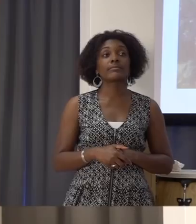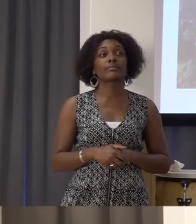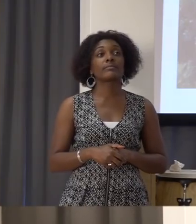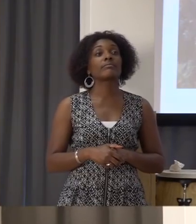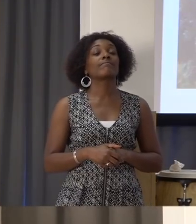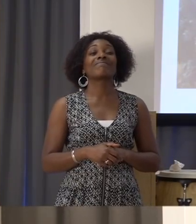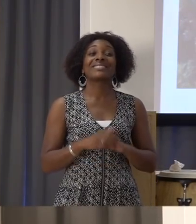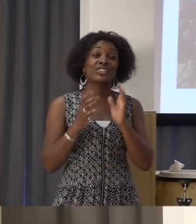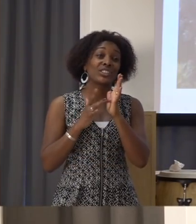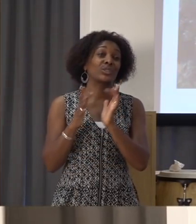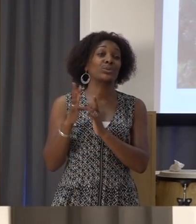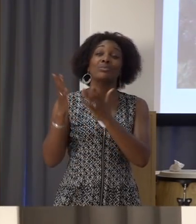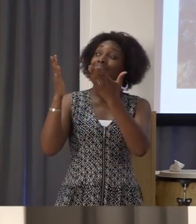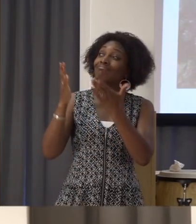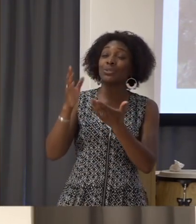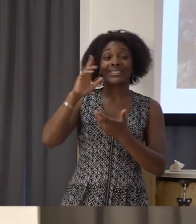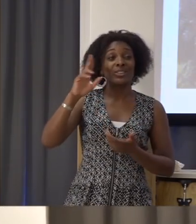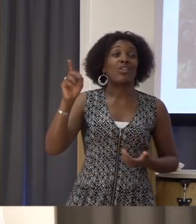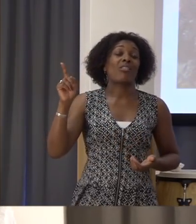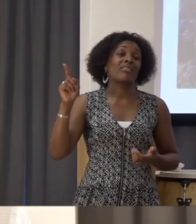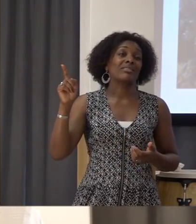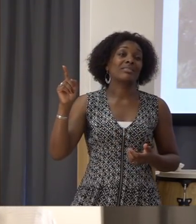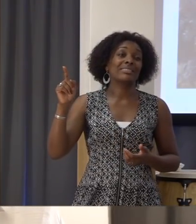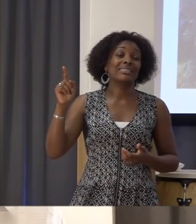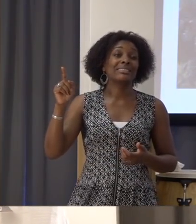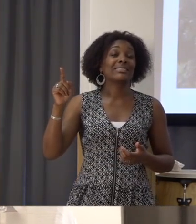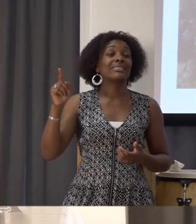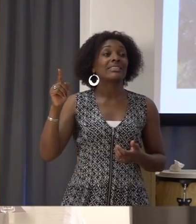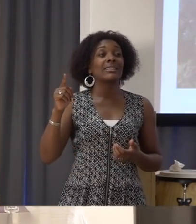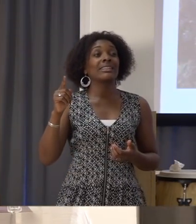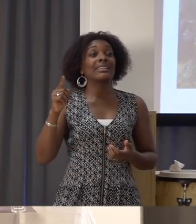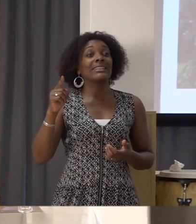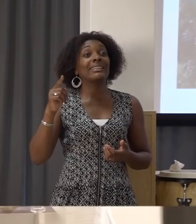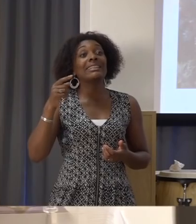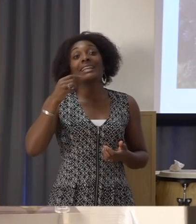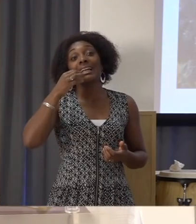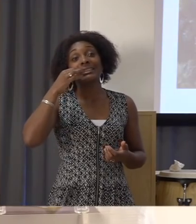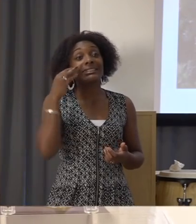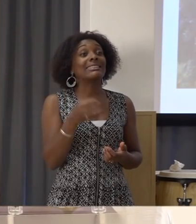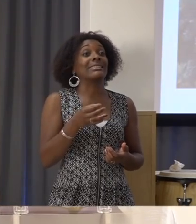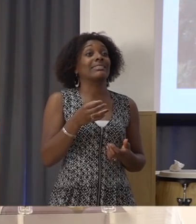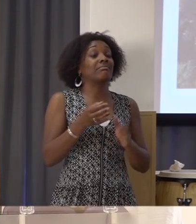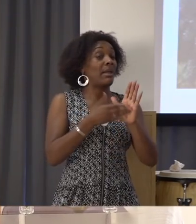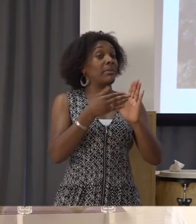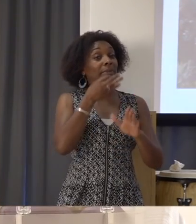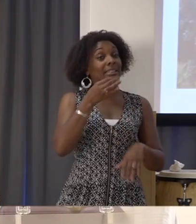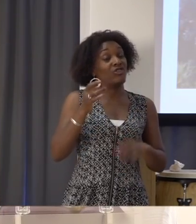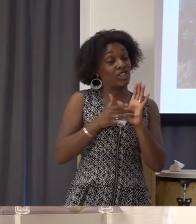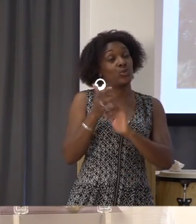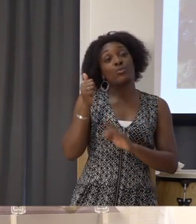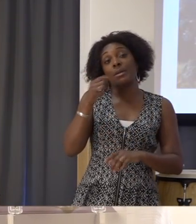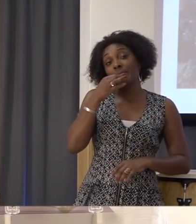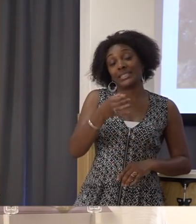Le Seigneur, il dit, il arrivera que certains d'entre vous, c'est